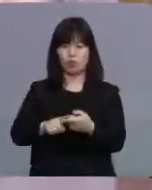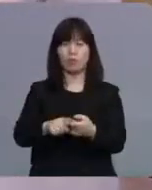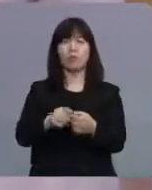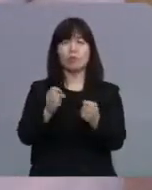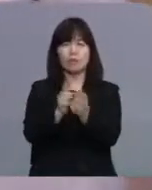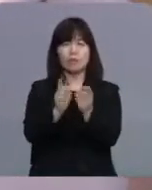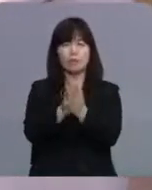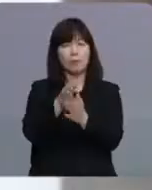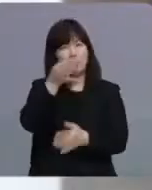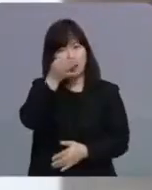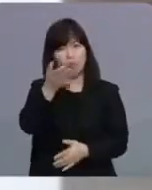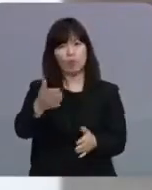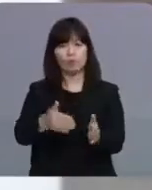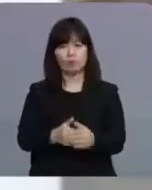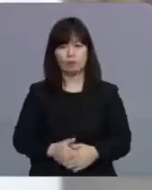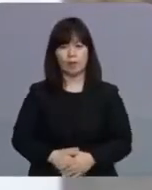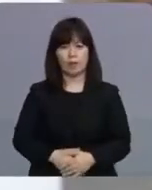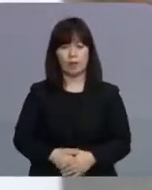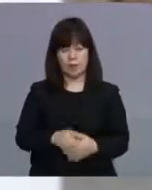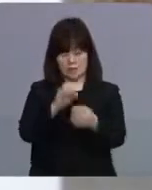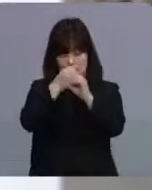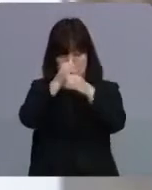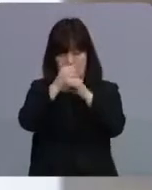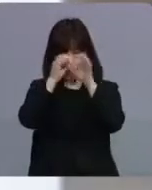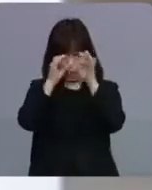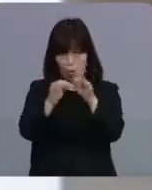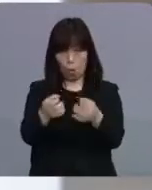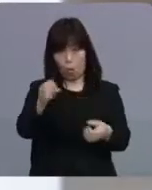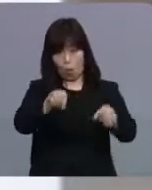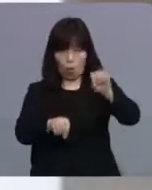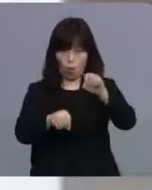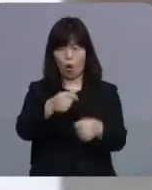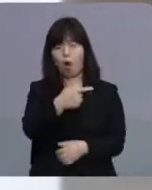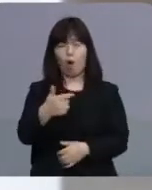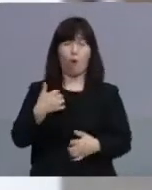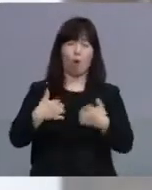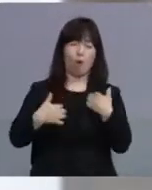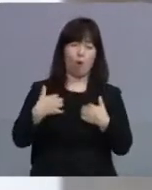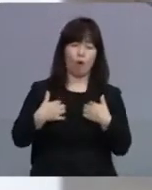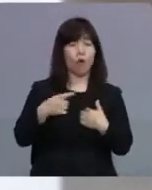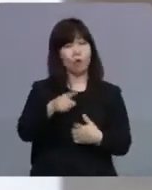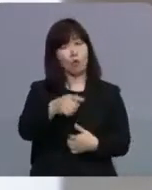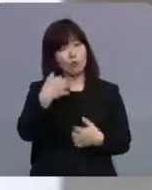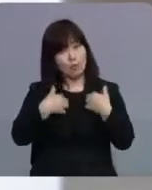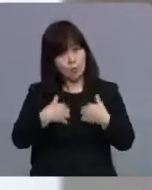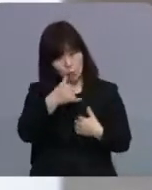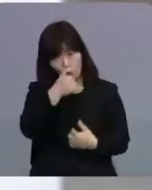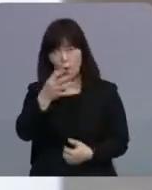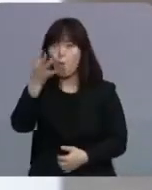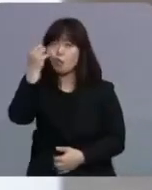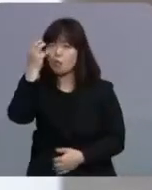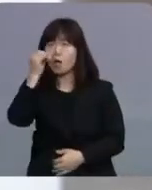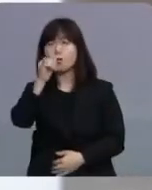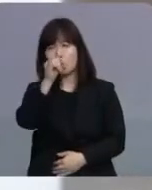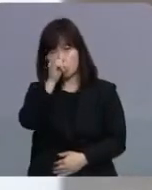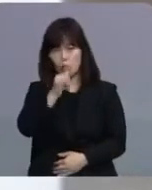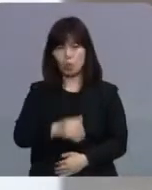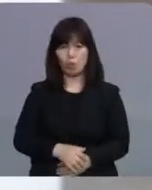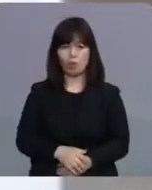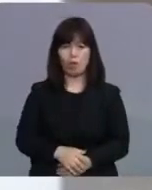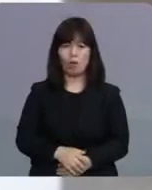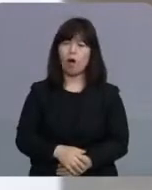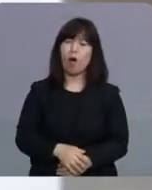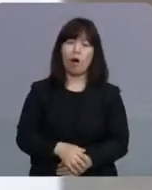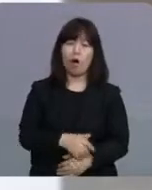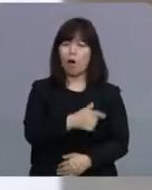등이 풍성합니다. 관찰하고 실험하고 하는 게 재밌어요. 재밌기도 하고 신기하기도 하고 안